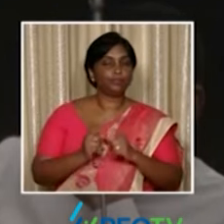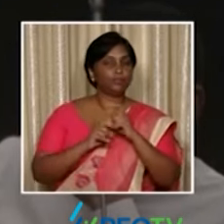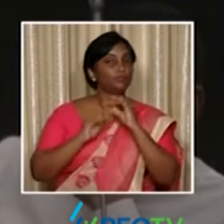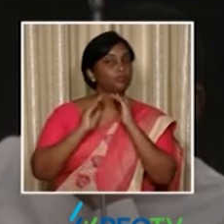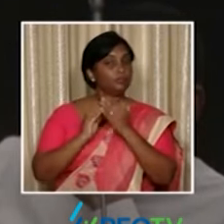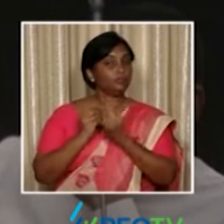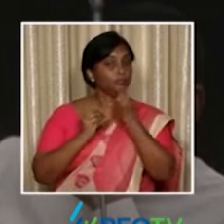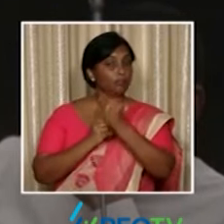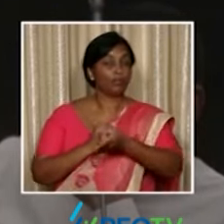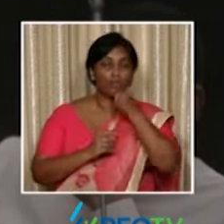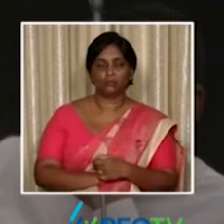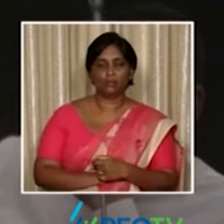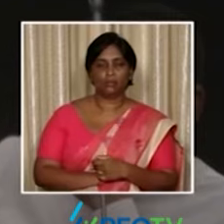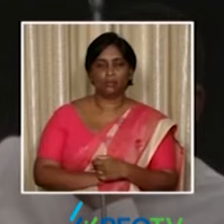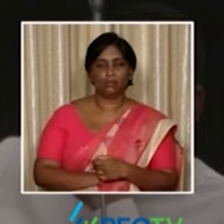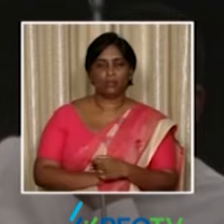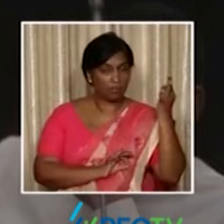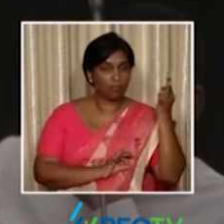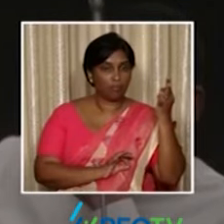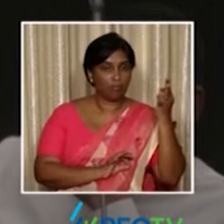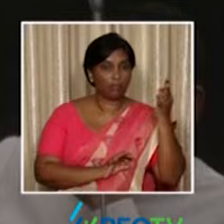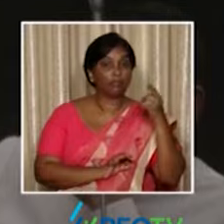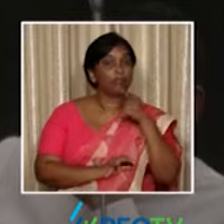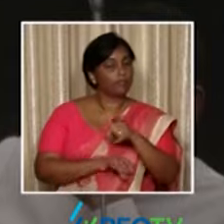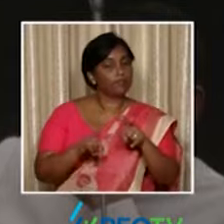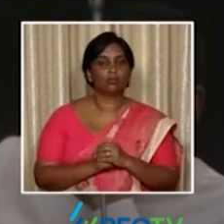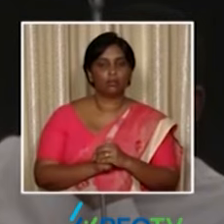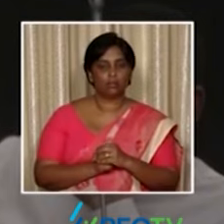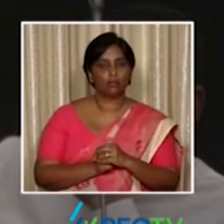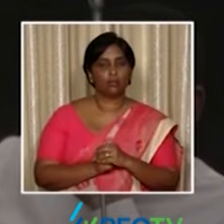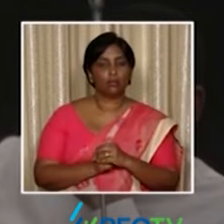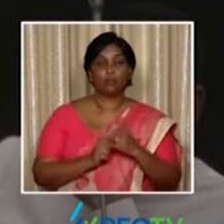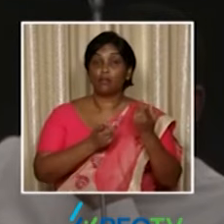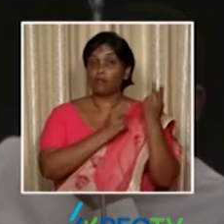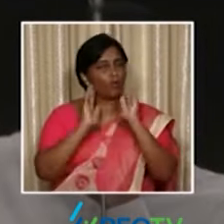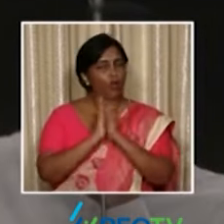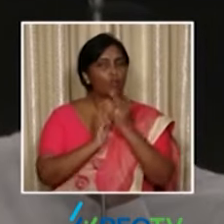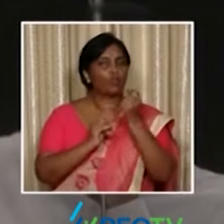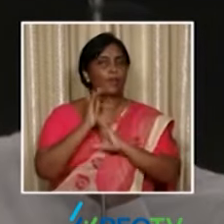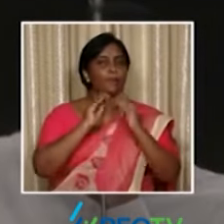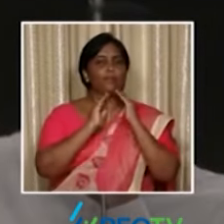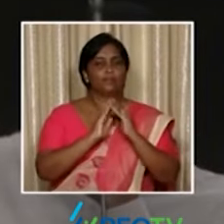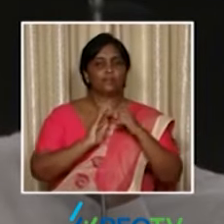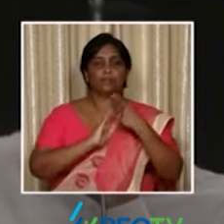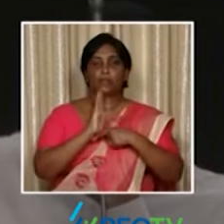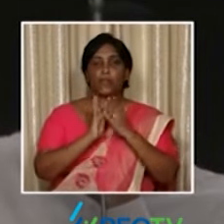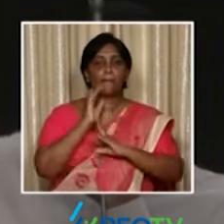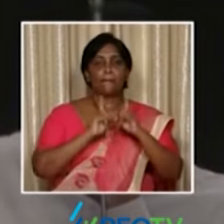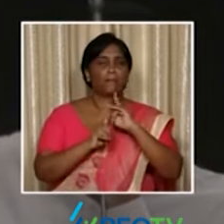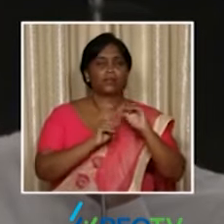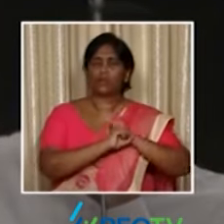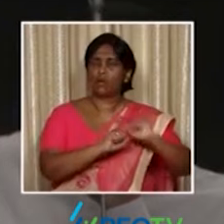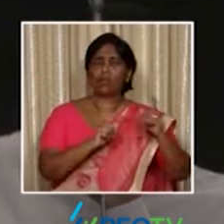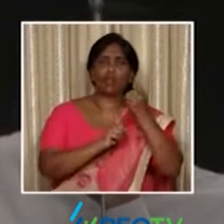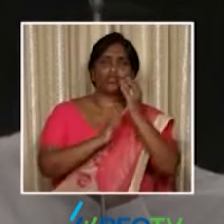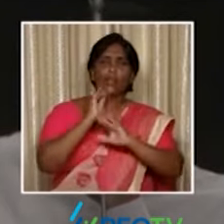දෙපාර්තමේන්තුවට දෙන්න ඕන අනපනත් වලින් බලය නඩු පවරන්නත් ඒ වගේම දඬුවම දෙන්න තනතුරු වලින් අස් කරන්නත් මේ රටේ අමාත්‍යංශ ඕනෙත් නෑ මුදල්